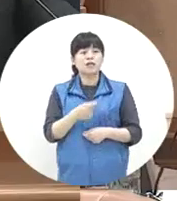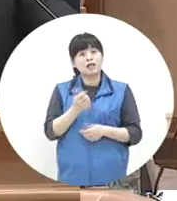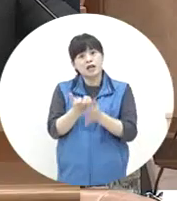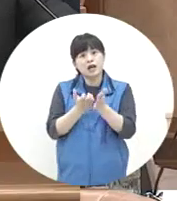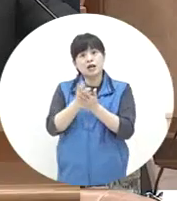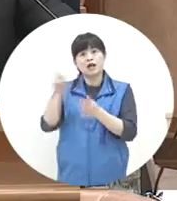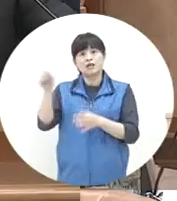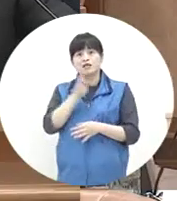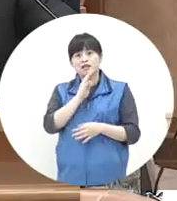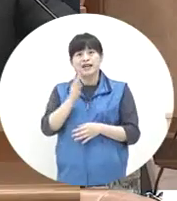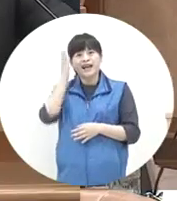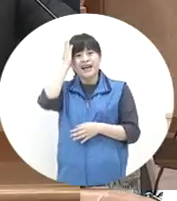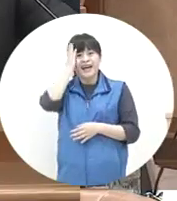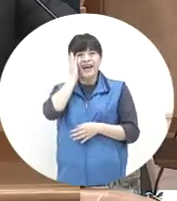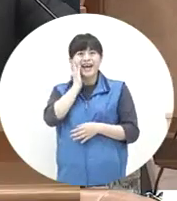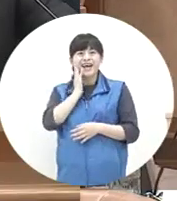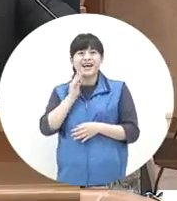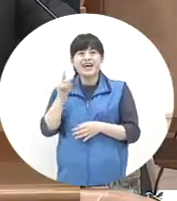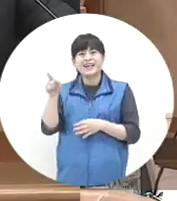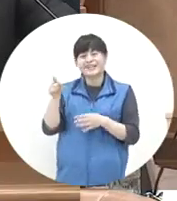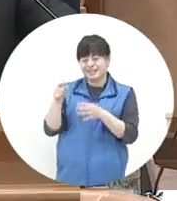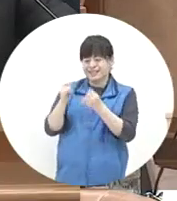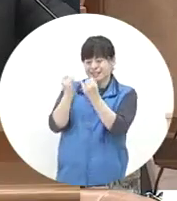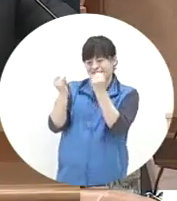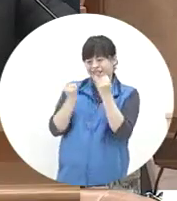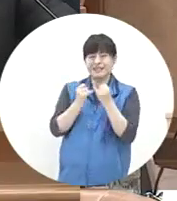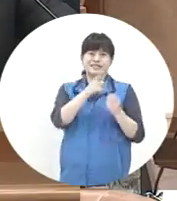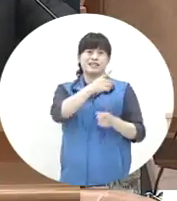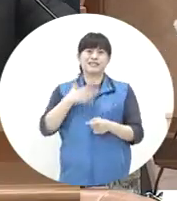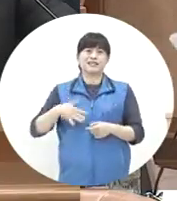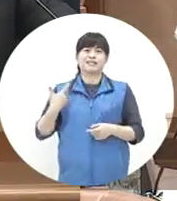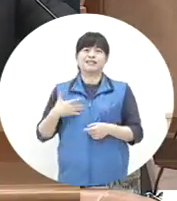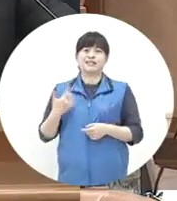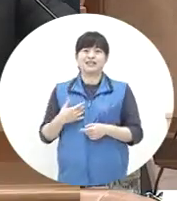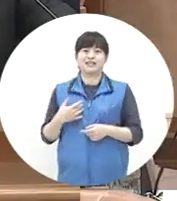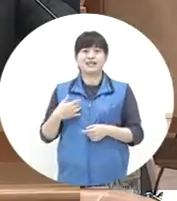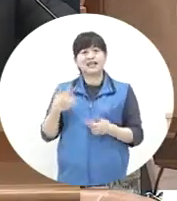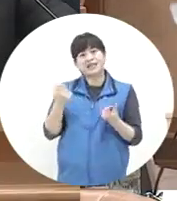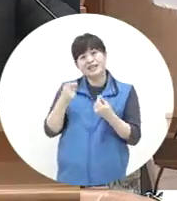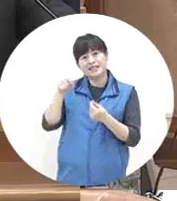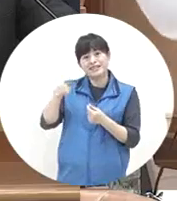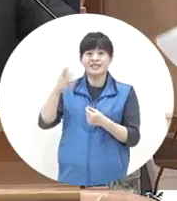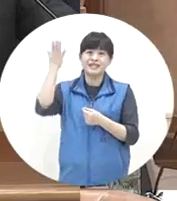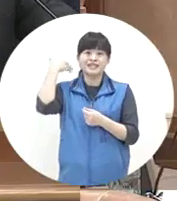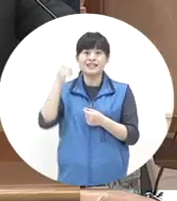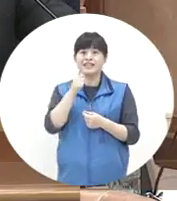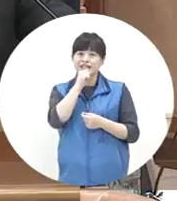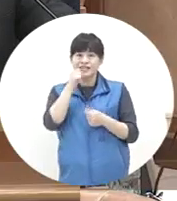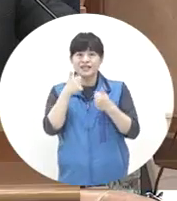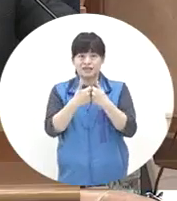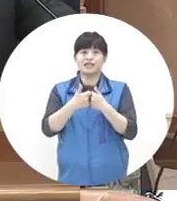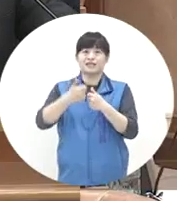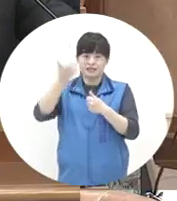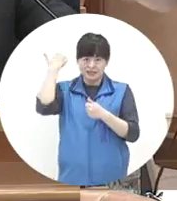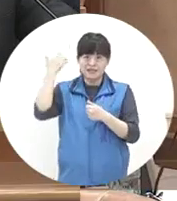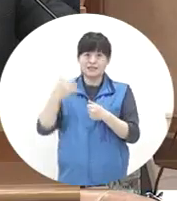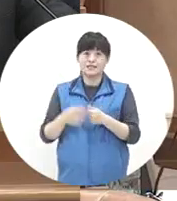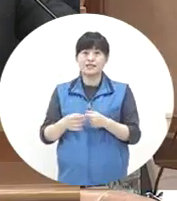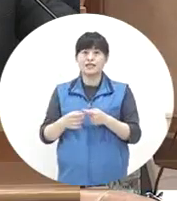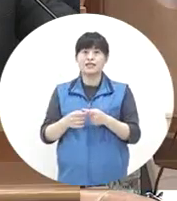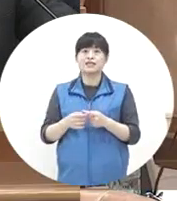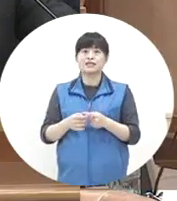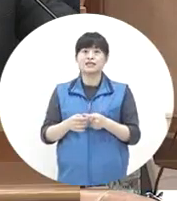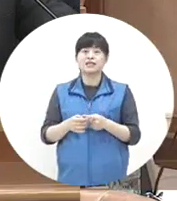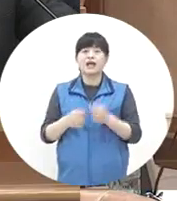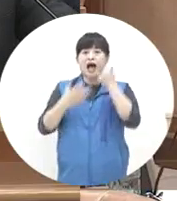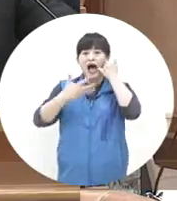Blackpink 立马不在嘛。你不要说个别，我们这样的演唱会过去在周习伟的时候就办过了，就在海山